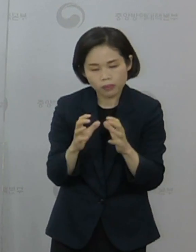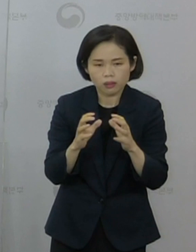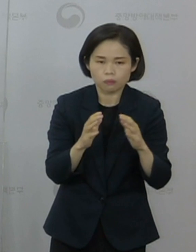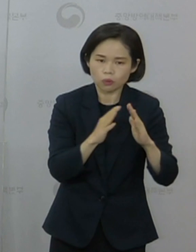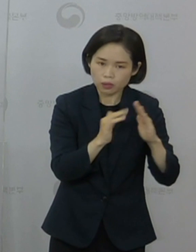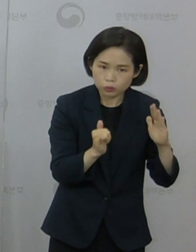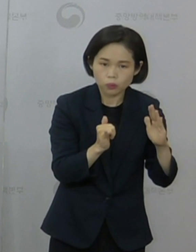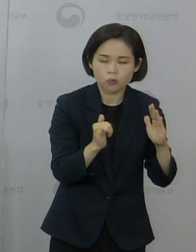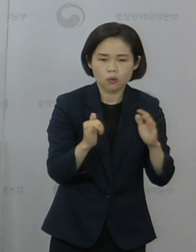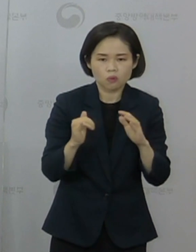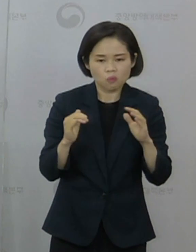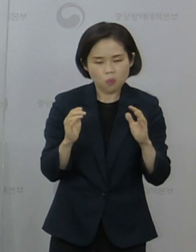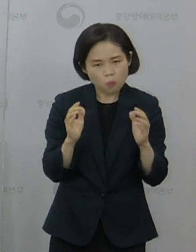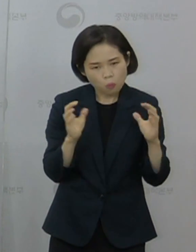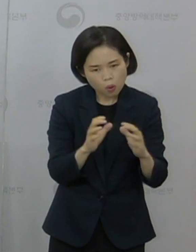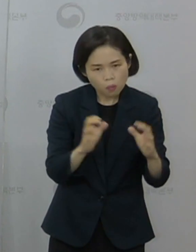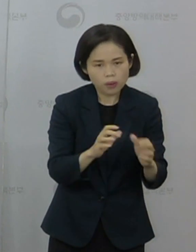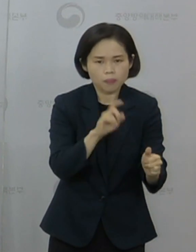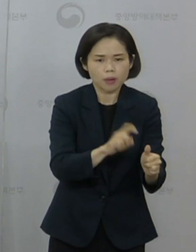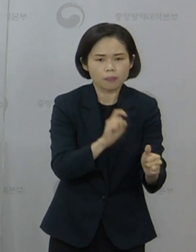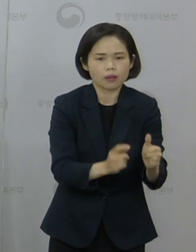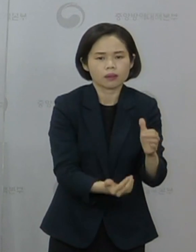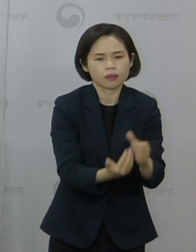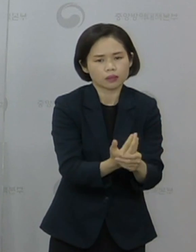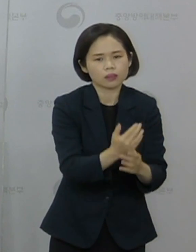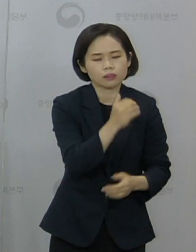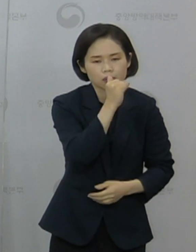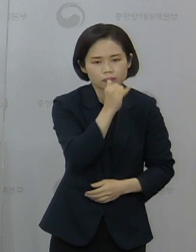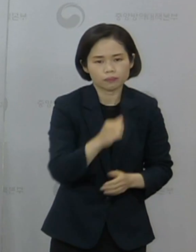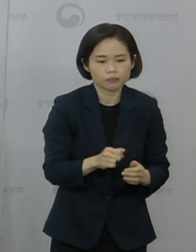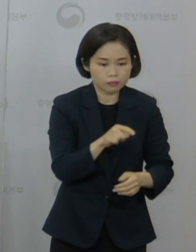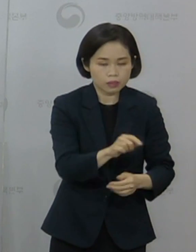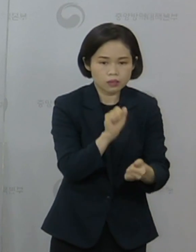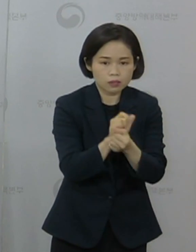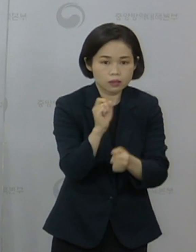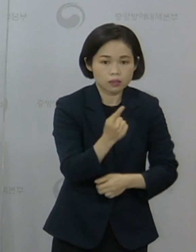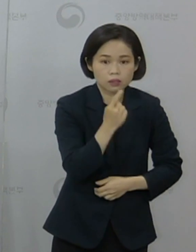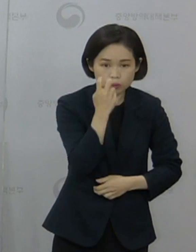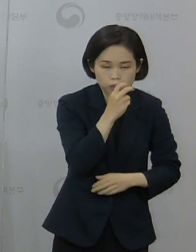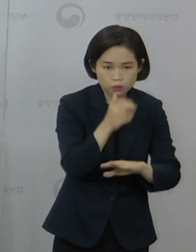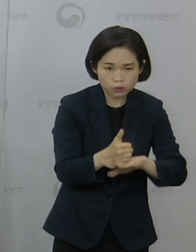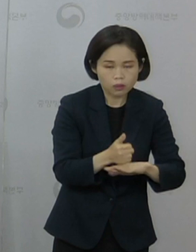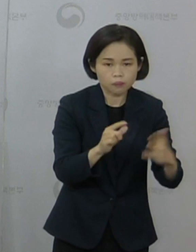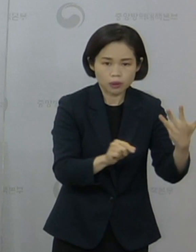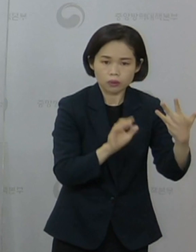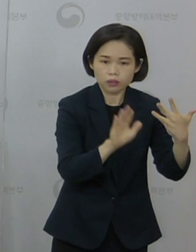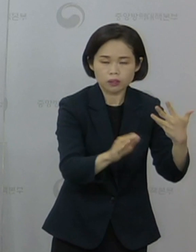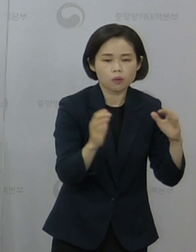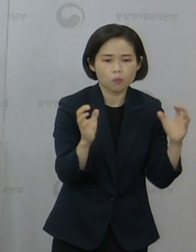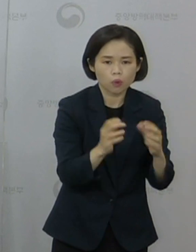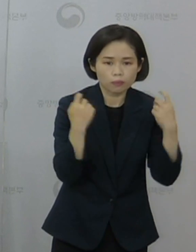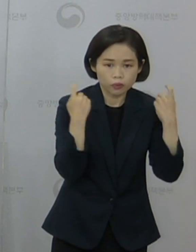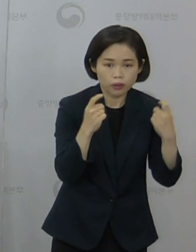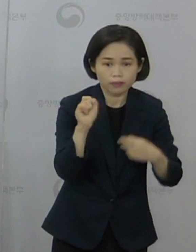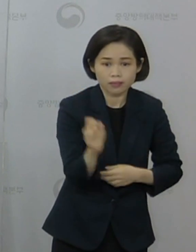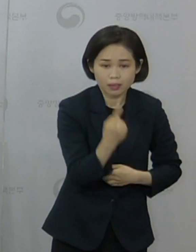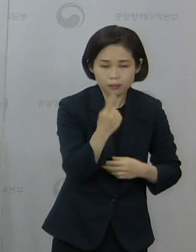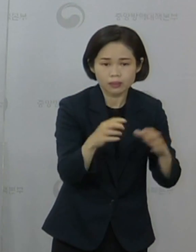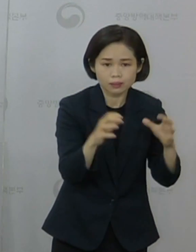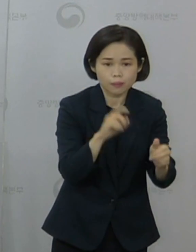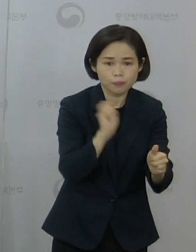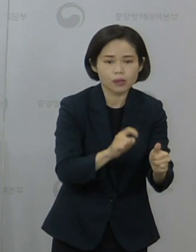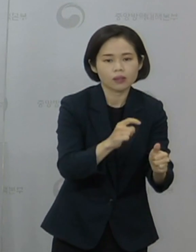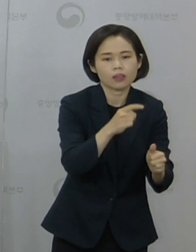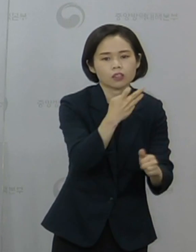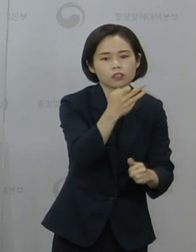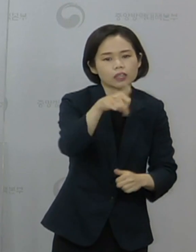다수 보고가 되고 있습니다 역학조사 결과 8월 이후에 모임 여행 관련된 집단 발생의 총 13건